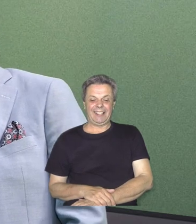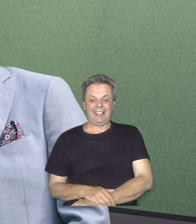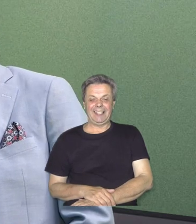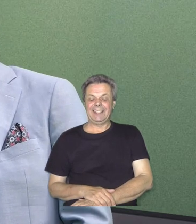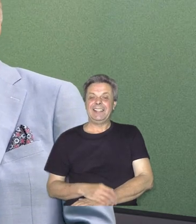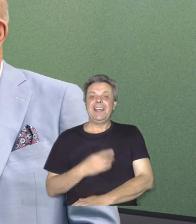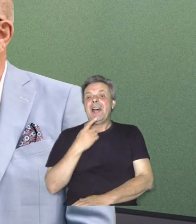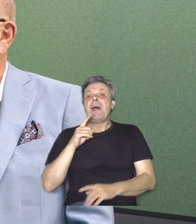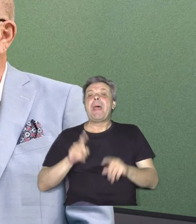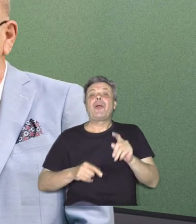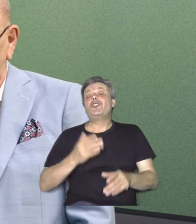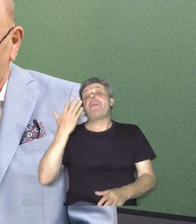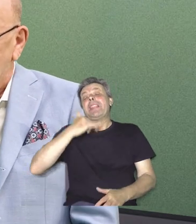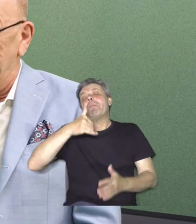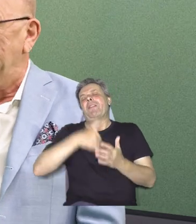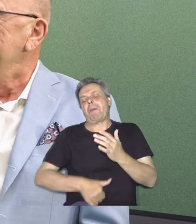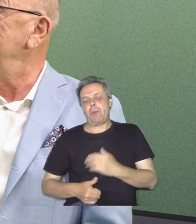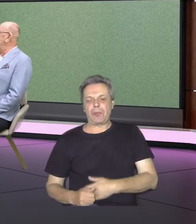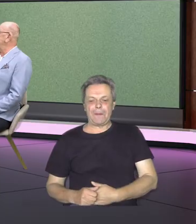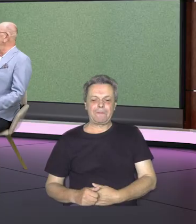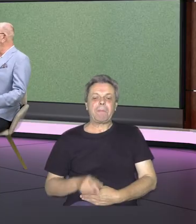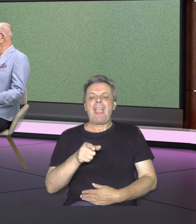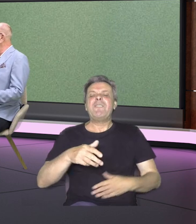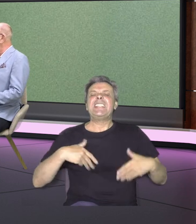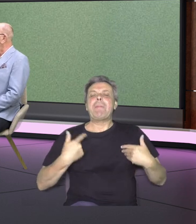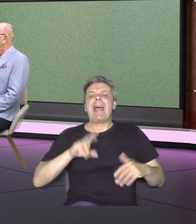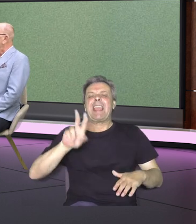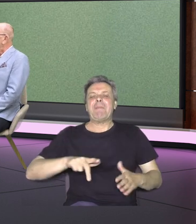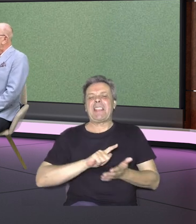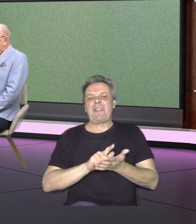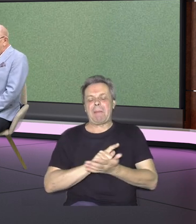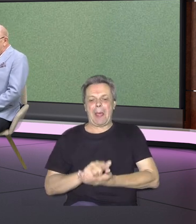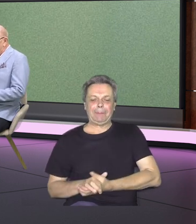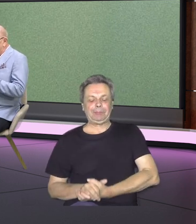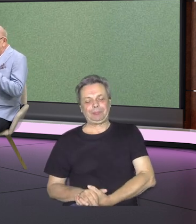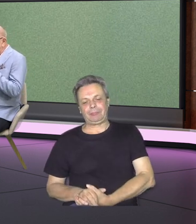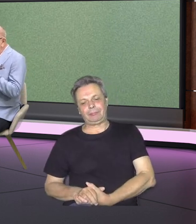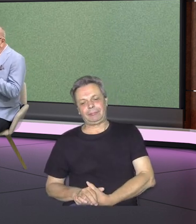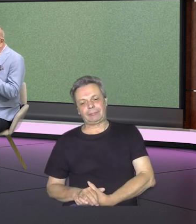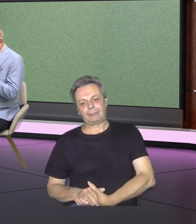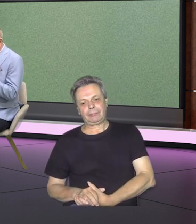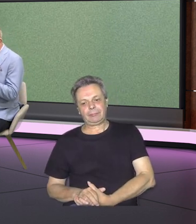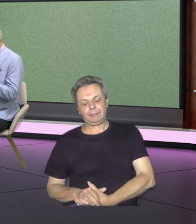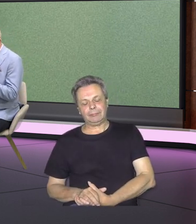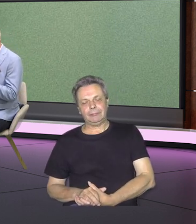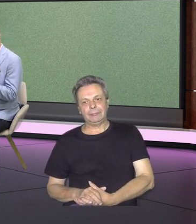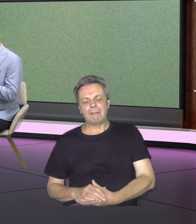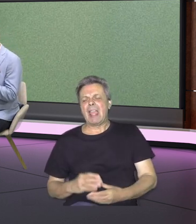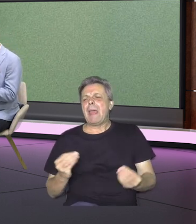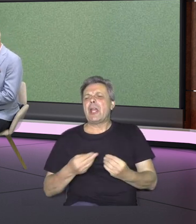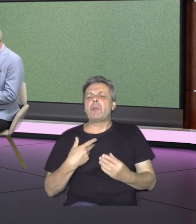će, neko će biti prvi puta. Pa da, mlade ste, imate vremena. Pa je. Nešto me